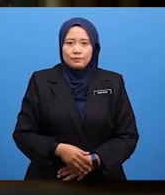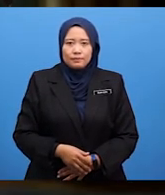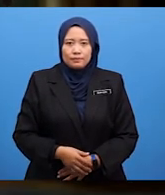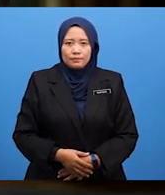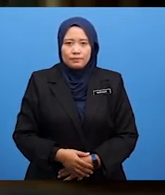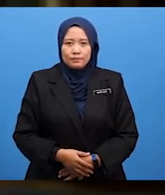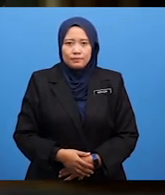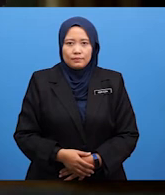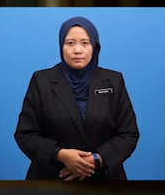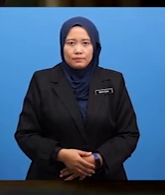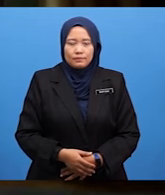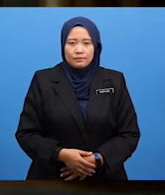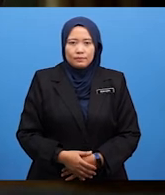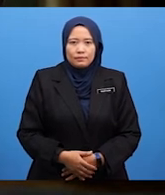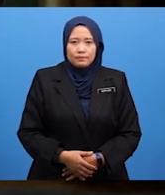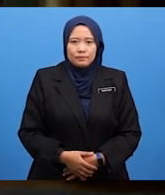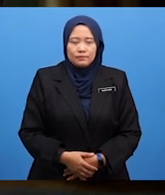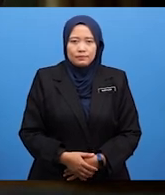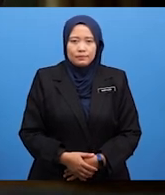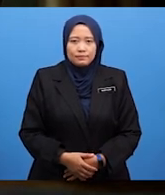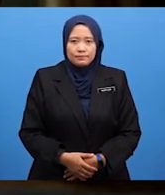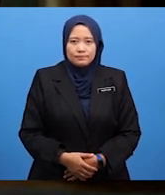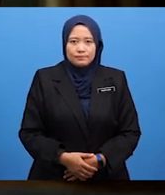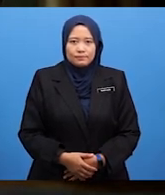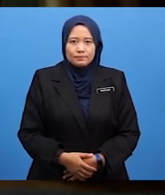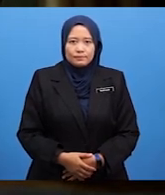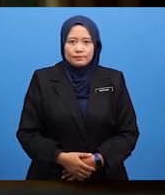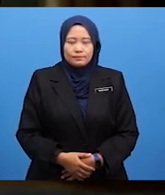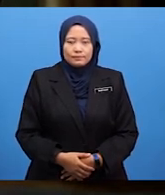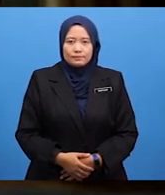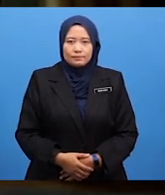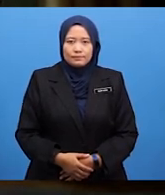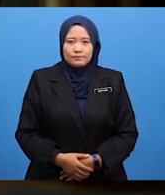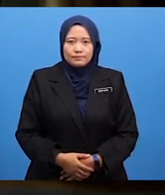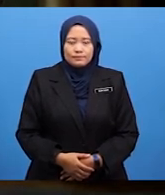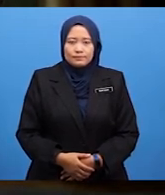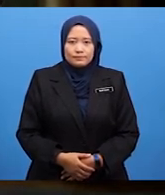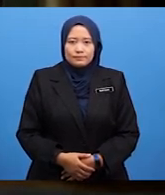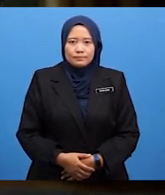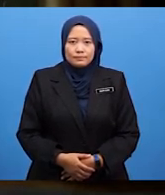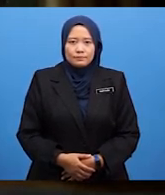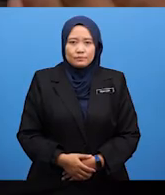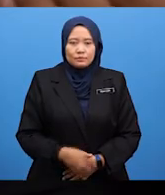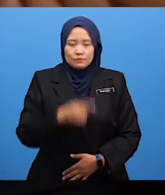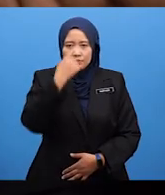Untuk arpeggio scale A minor, bolehkah saudara Haziq tunjukkan bagaimana memainkannya?